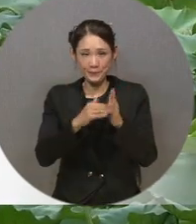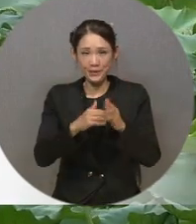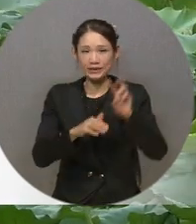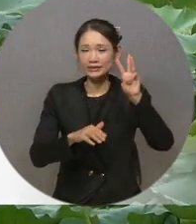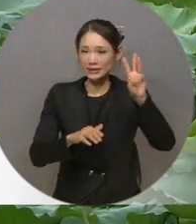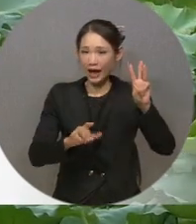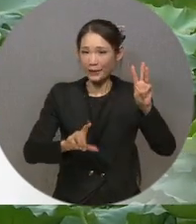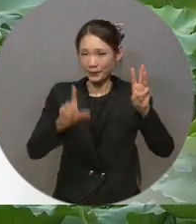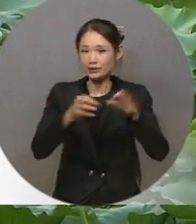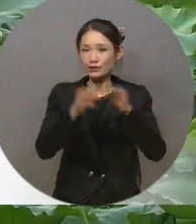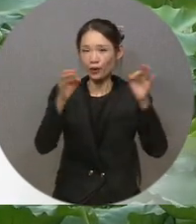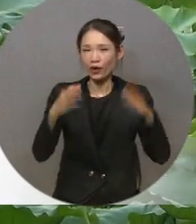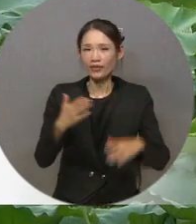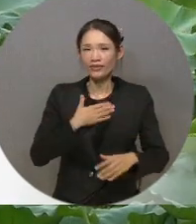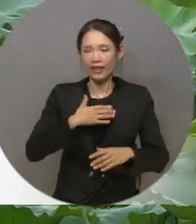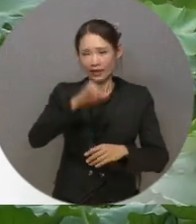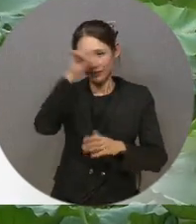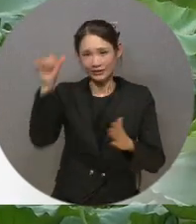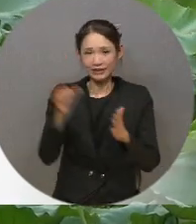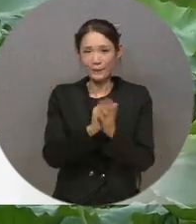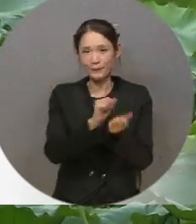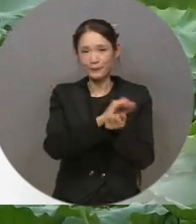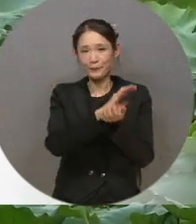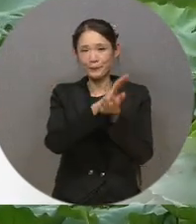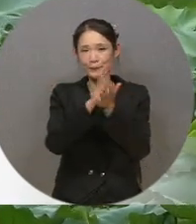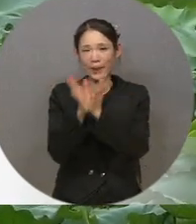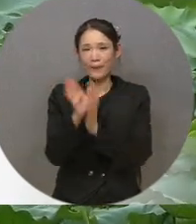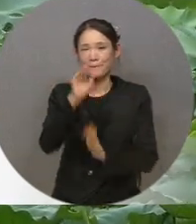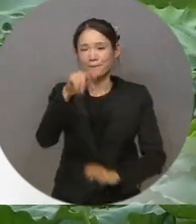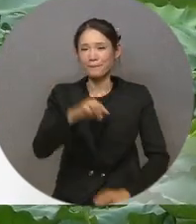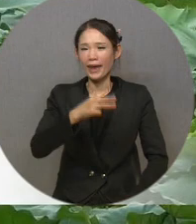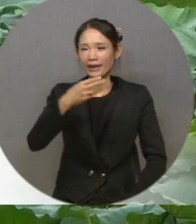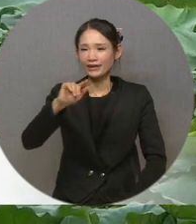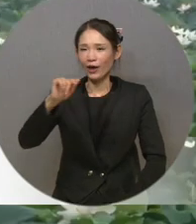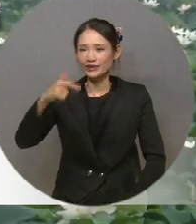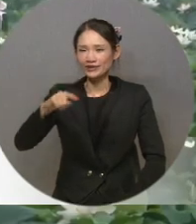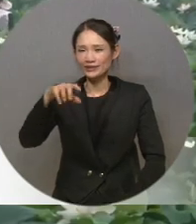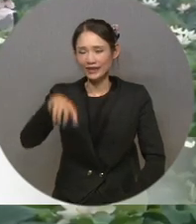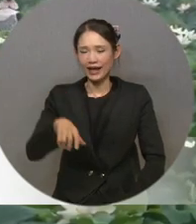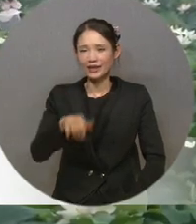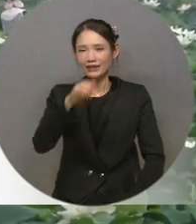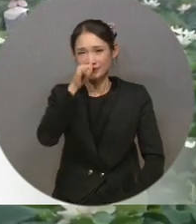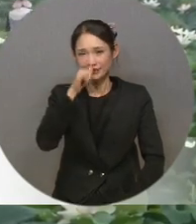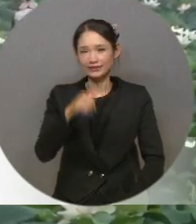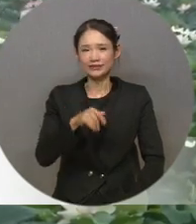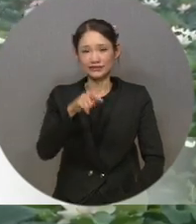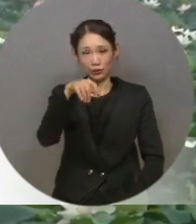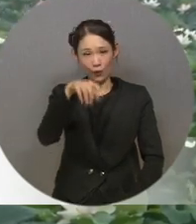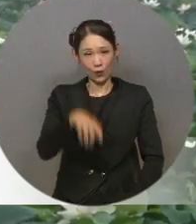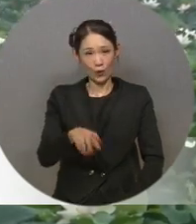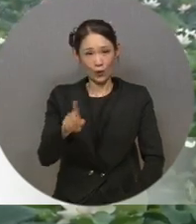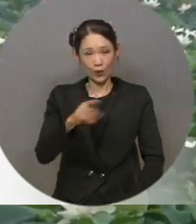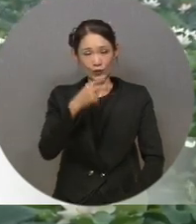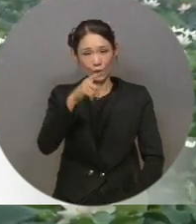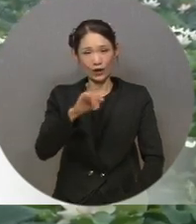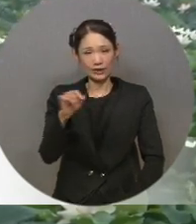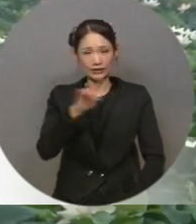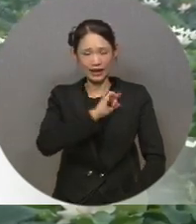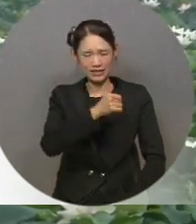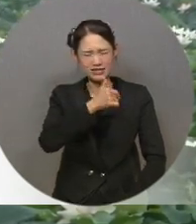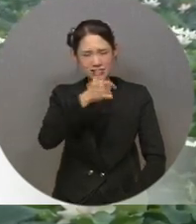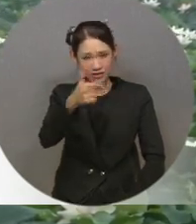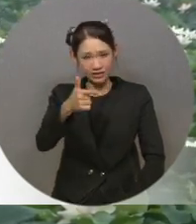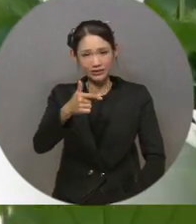화양연화 다시 피어나다를 주제로 무안 회산 백년지에서 펼쳐집니다. 무안 회산 백년지는 동양 최대 규모의